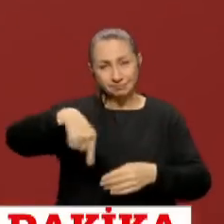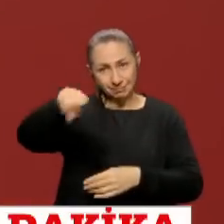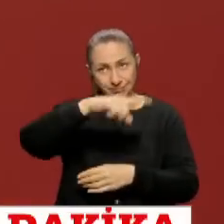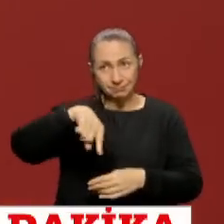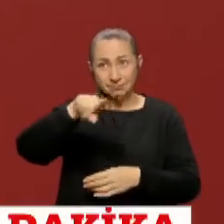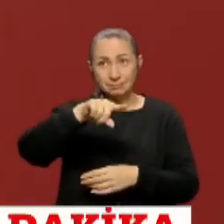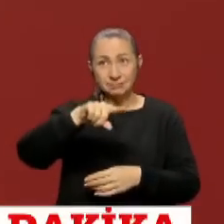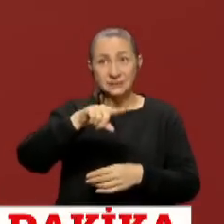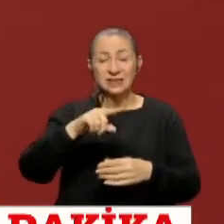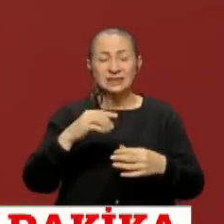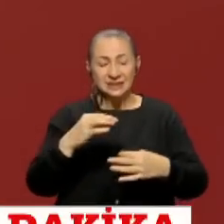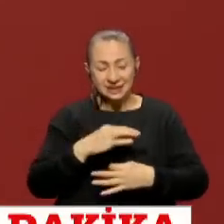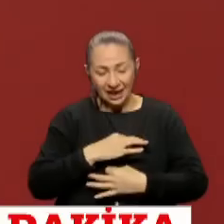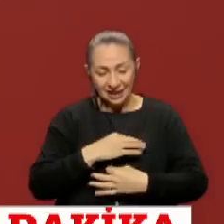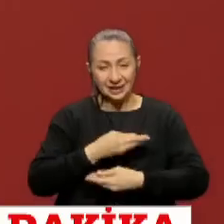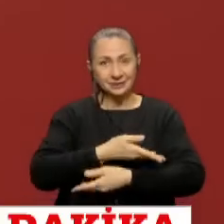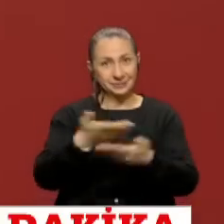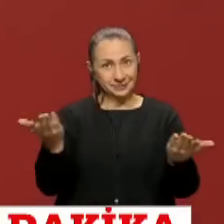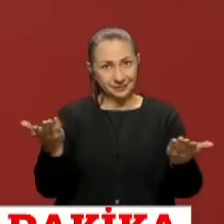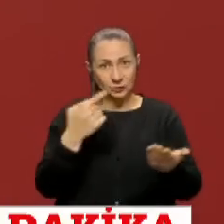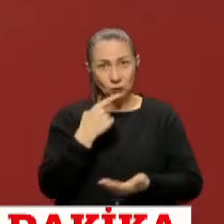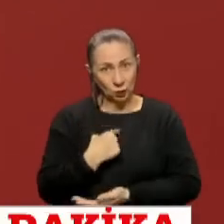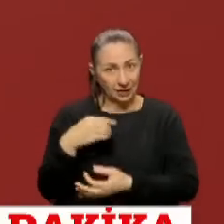sizlere, saygılarını iletti.